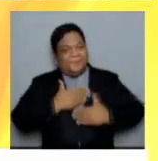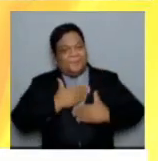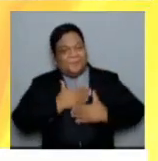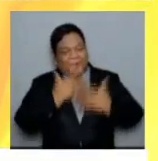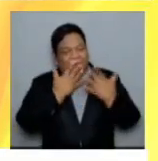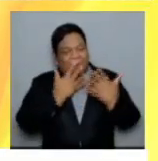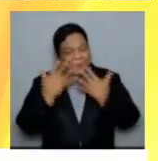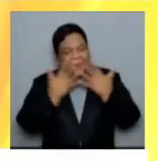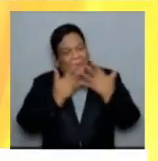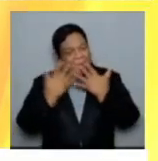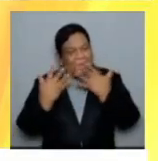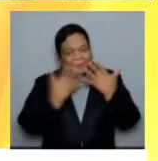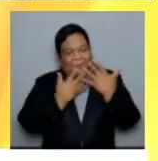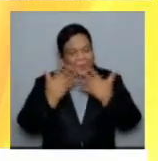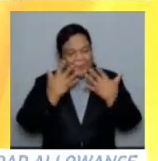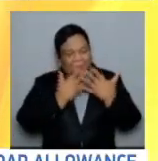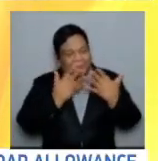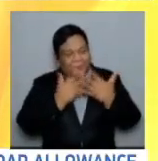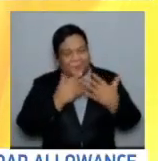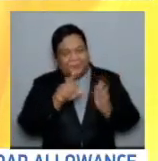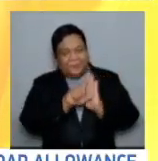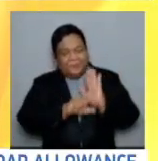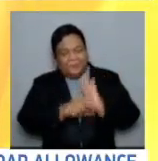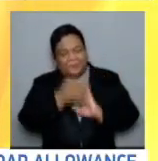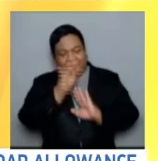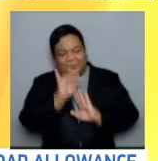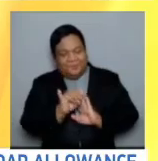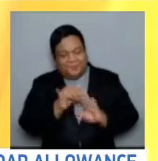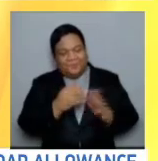Happy birthday! We love you, Attorney! Maraming salamat!